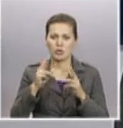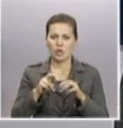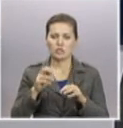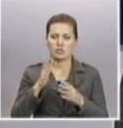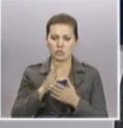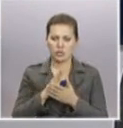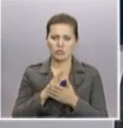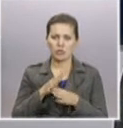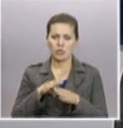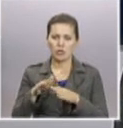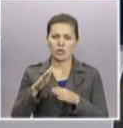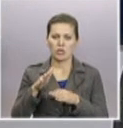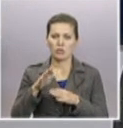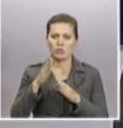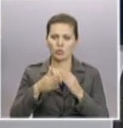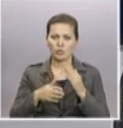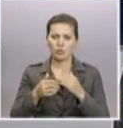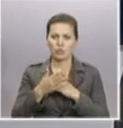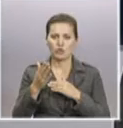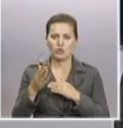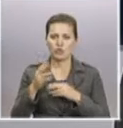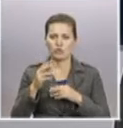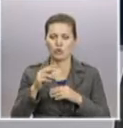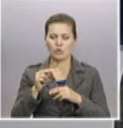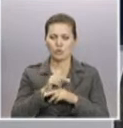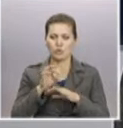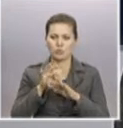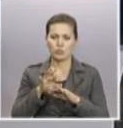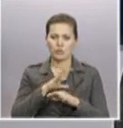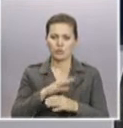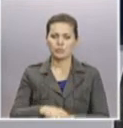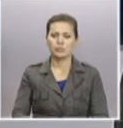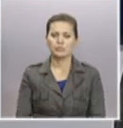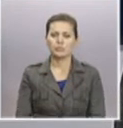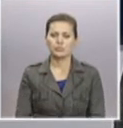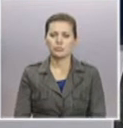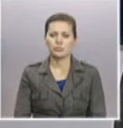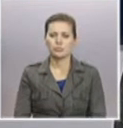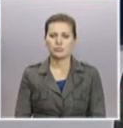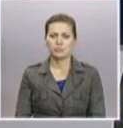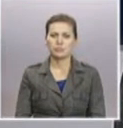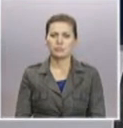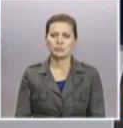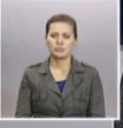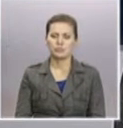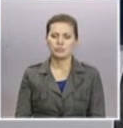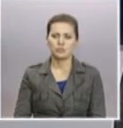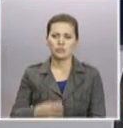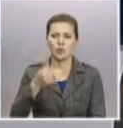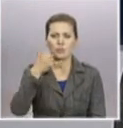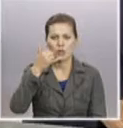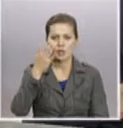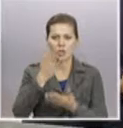қарастырылған. Толығымен аяқталғаннан кейін ол жолдар жөнделетін болады. Толық біткеннен кейін, иә? Толық біткеннен кейін. Еще один